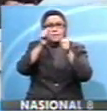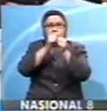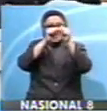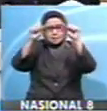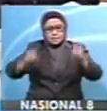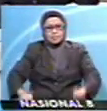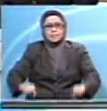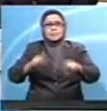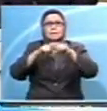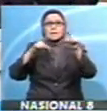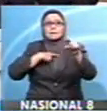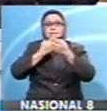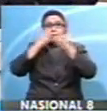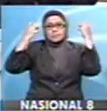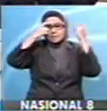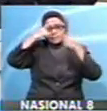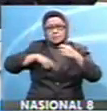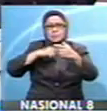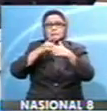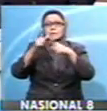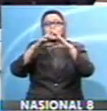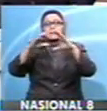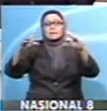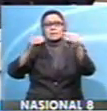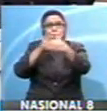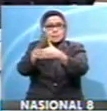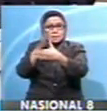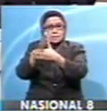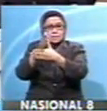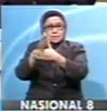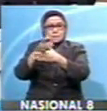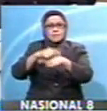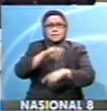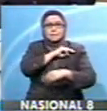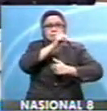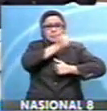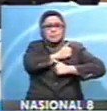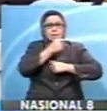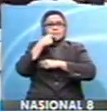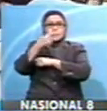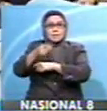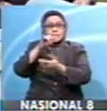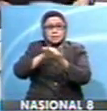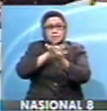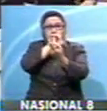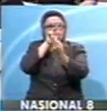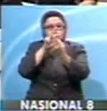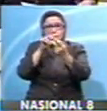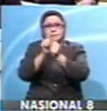menangani sebarang ancaman Menteri Pertahanan Datuk Seri hishamuddin berkata langkah itu sesuai dengan kepesatan teknologi